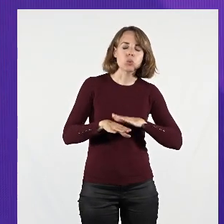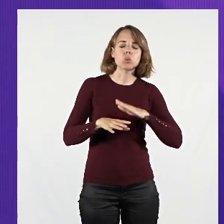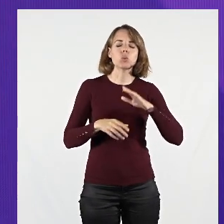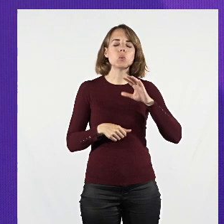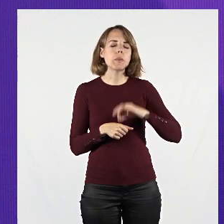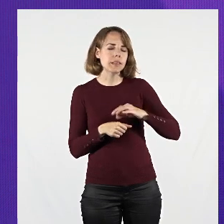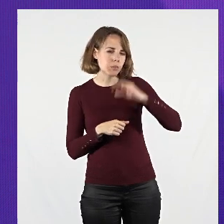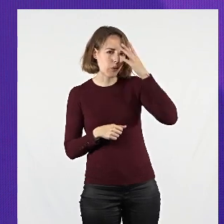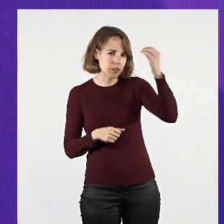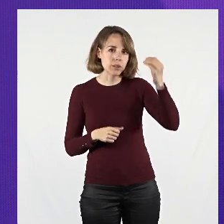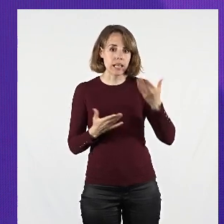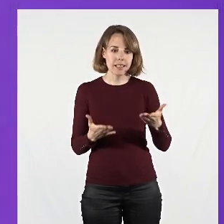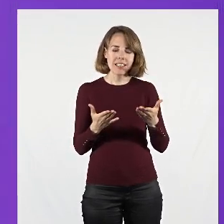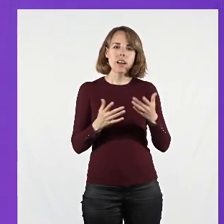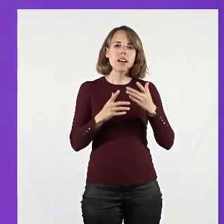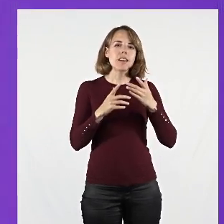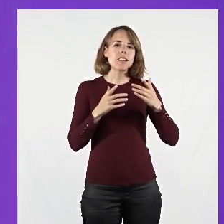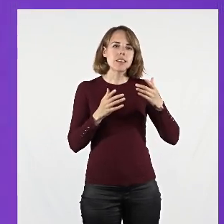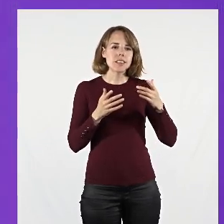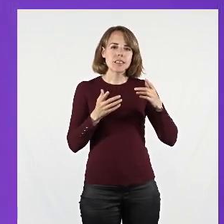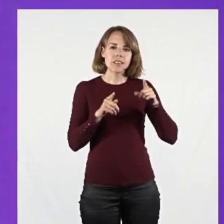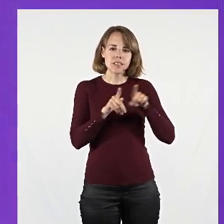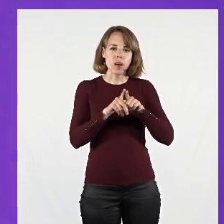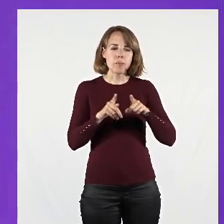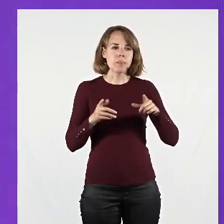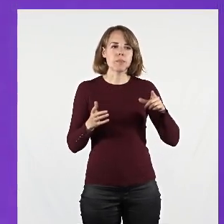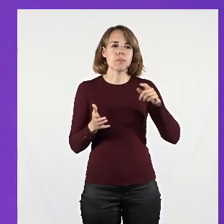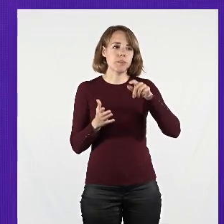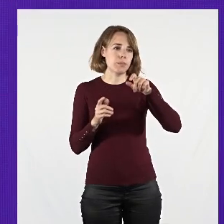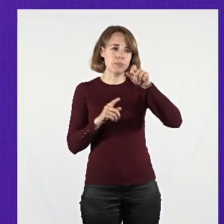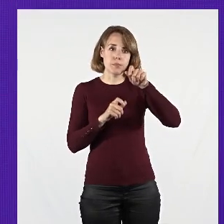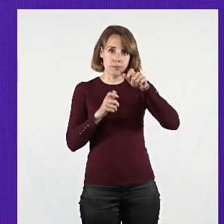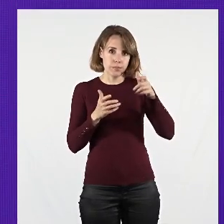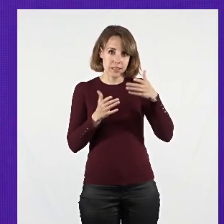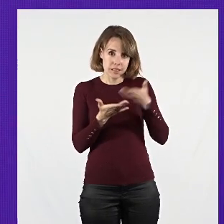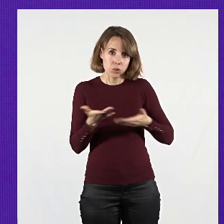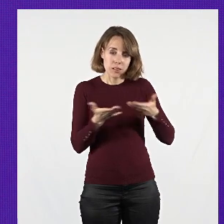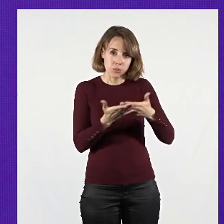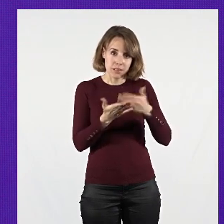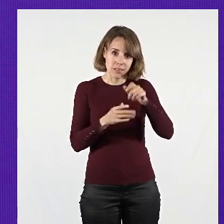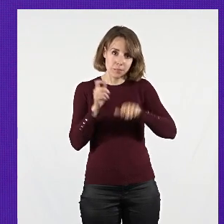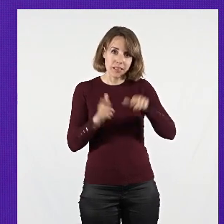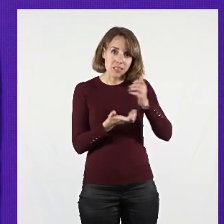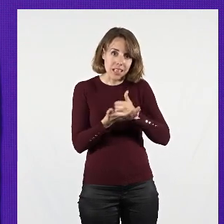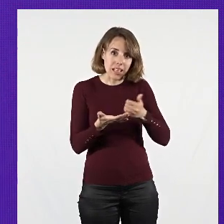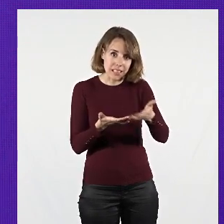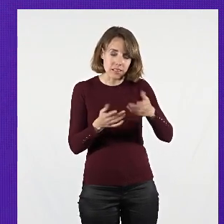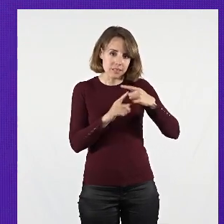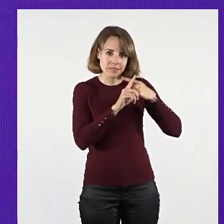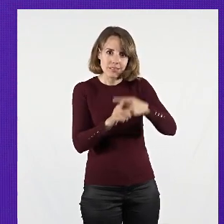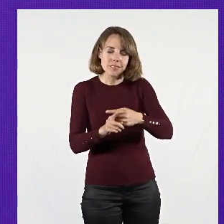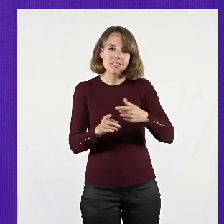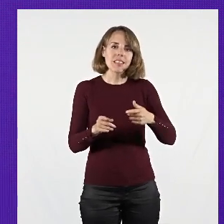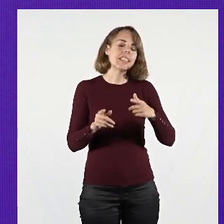l'a vu avec vous deux, au centre un peu du débat. Et derrière la question du travail, il y a l'absentisme, mais il y a aussi la qualité de vie au travail. Est-ce qu'on peut avoir les résultats de